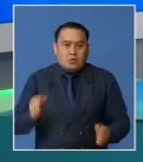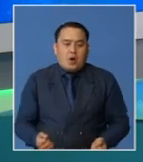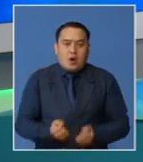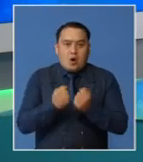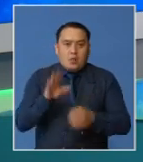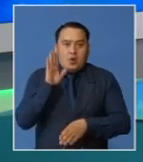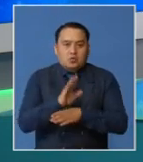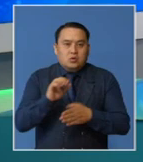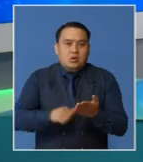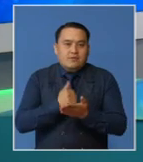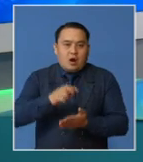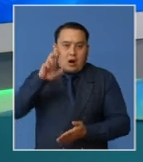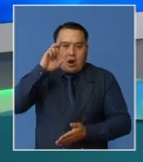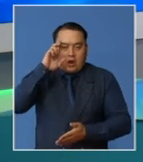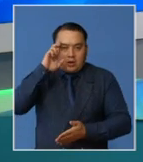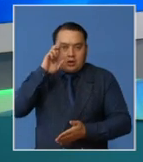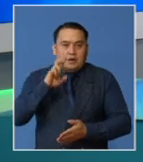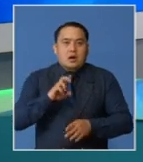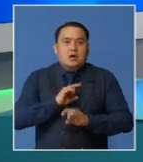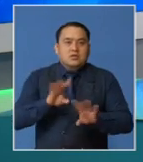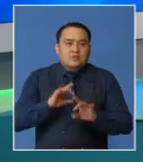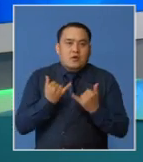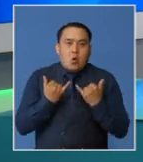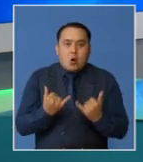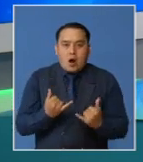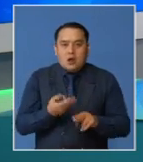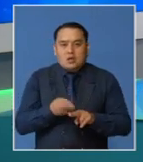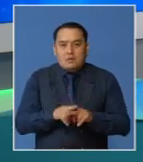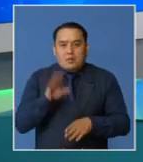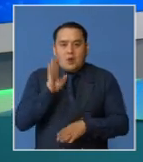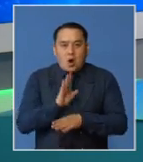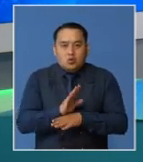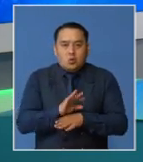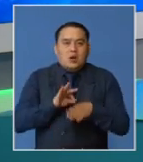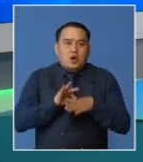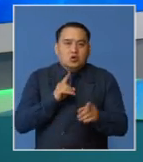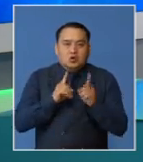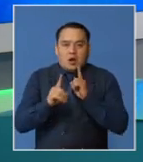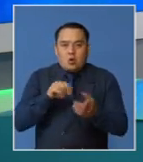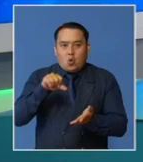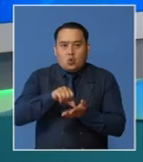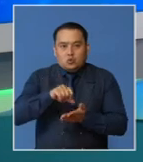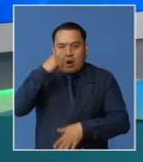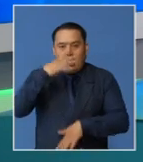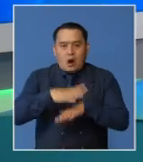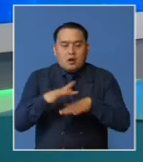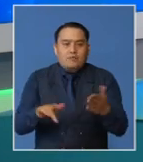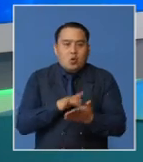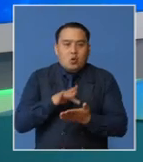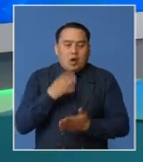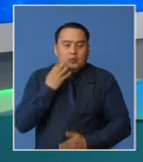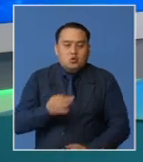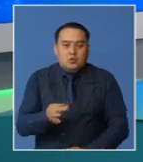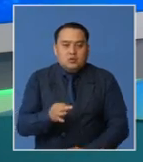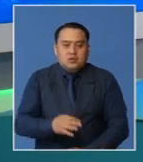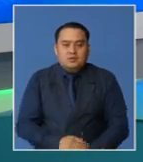рамках поручения Елбасы, говорил глава края. И сегодня в рамках этого поручения прошло совещание с участием акимов и городов Алматинской